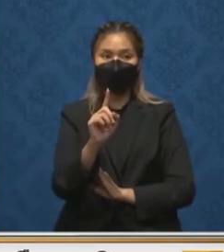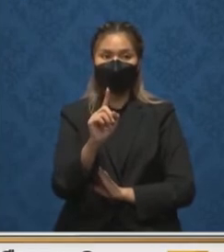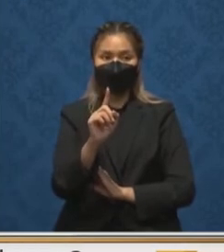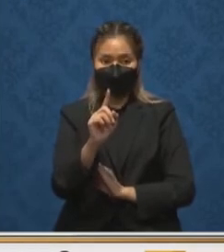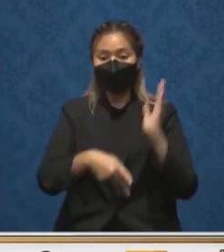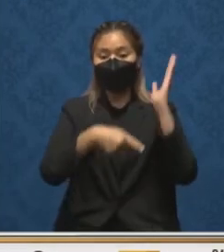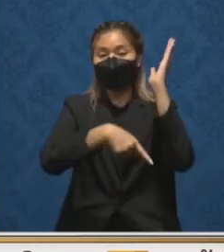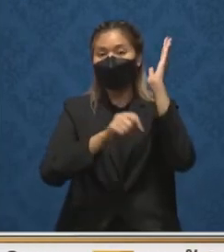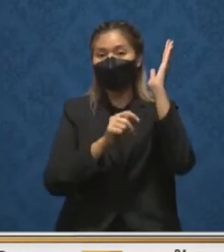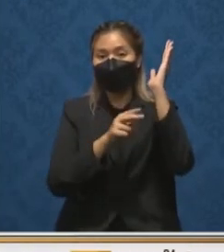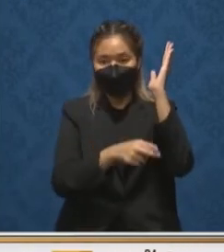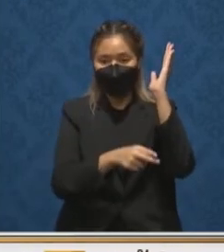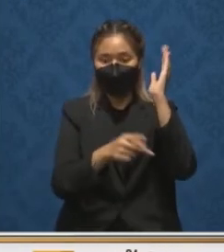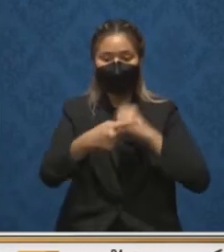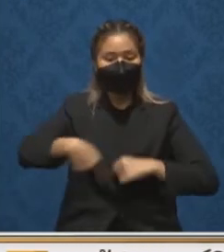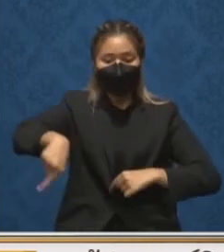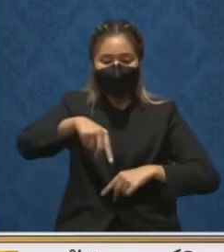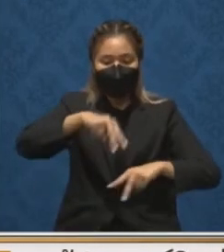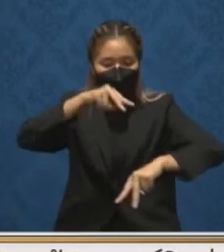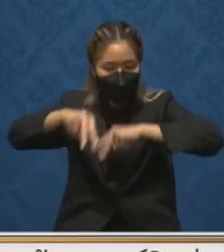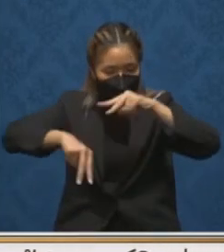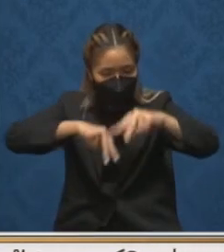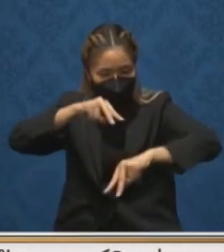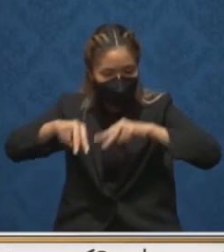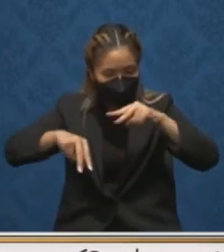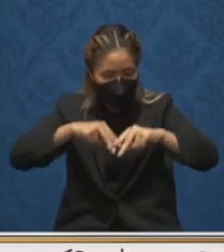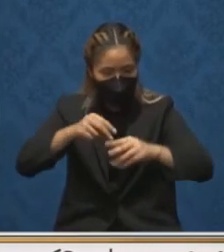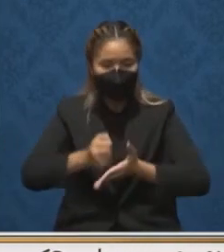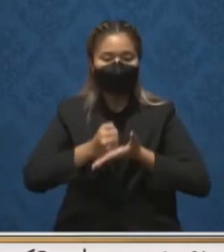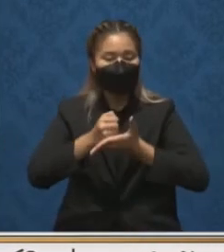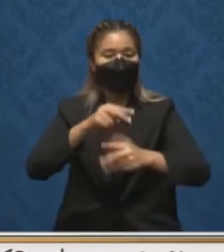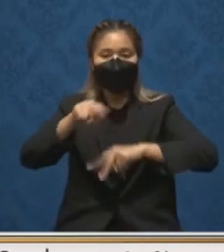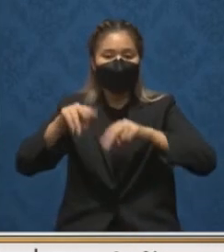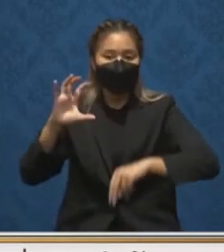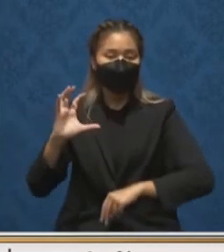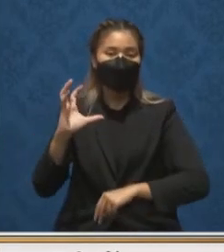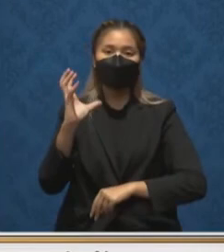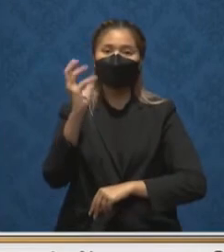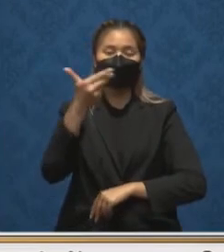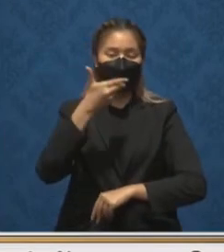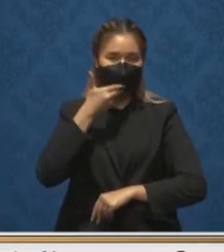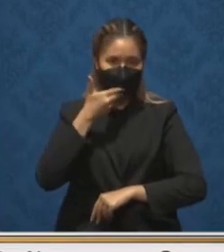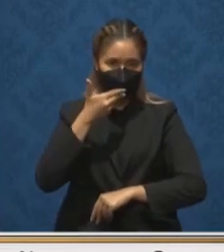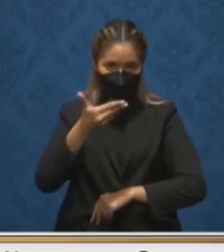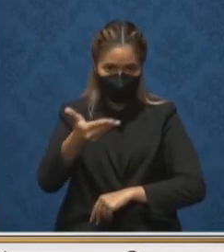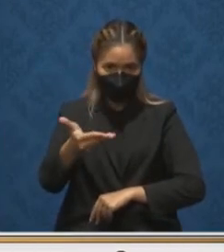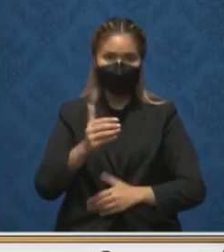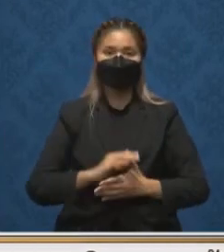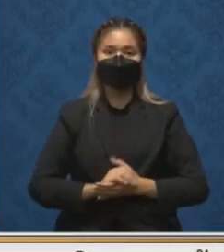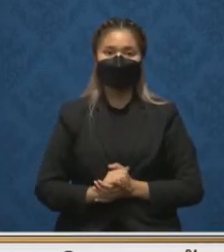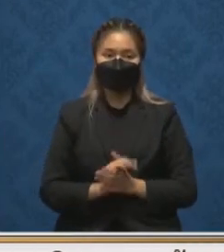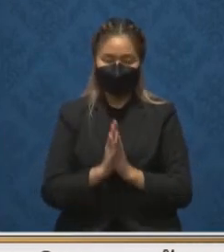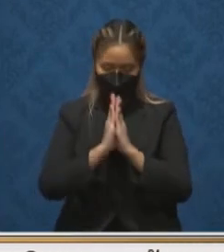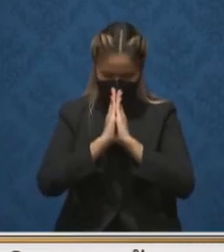คลโดยทั่วไปที่จะหวงแหนสิ่งเหล่านี้ไว้เป็นมรดกโลกไว้เป็นมรดกที่สำคัญของพัทลุงครับกราบขอบคุณท่านประธานครับ